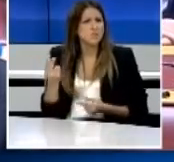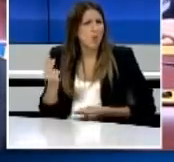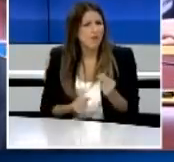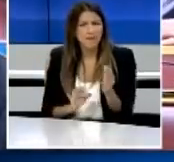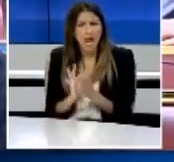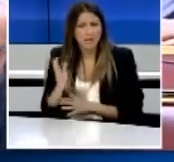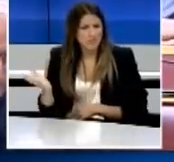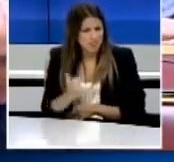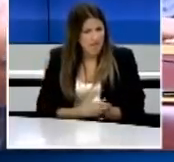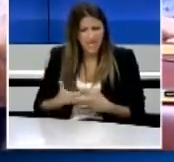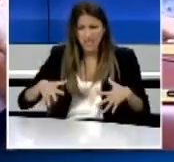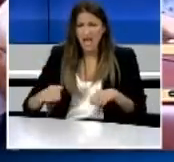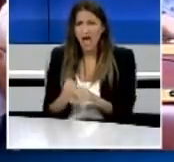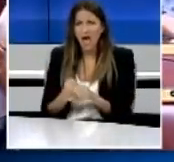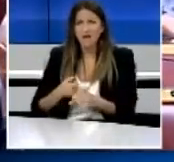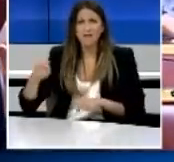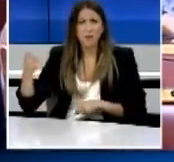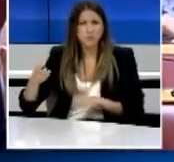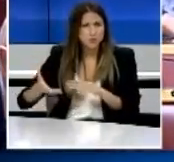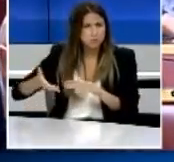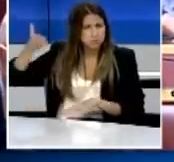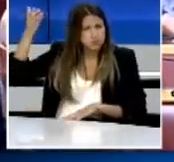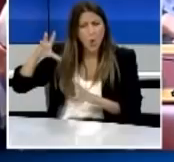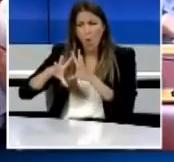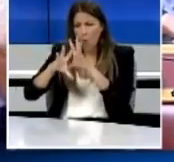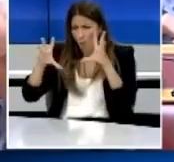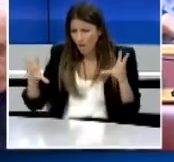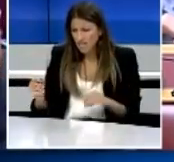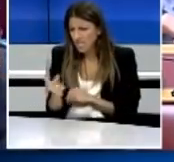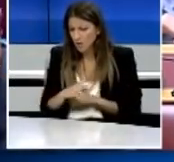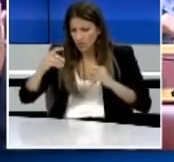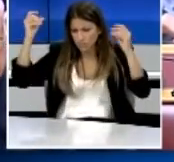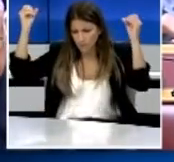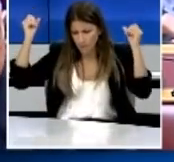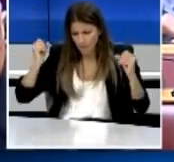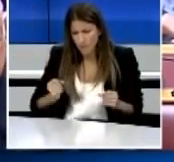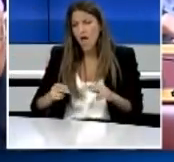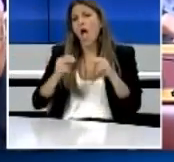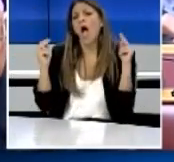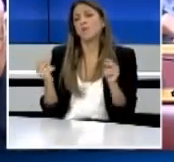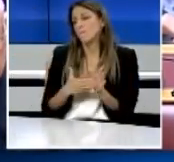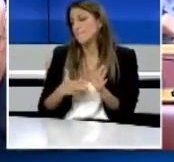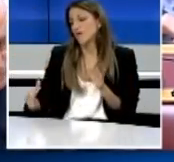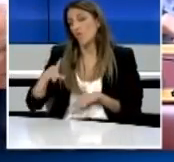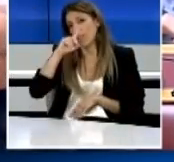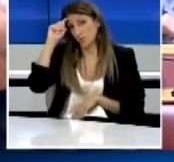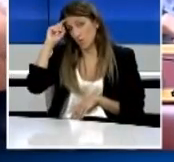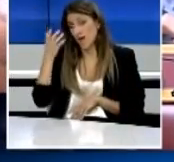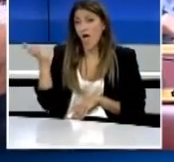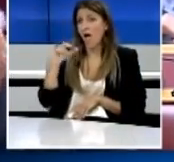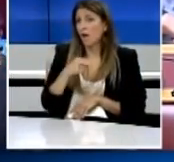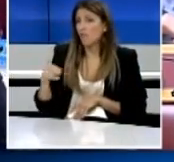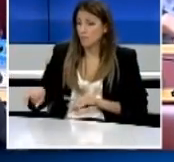στις εξελίξεις που η ύφεση φέρνει στην ίδια την κοινωνία, αναφέρομαι σε όσα βγαίνουν στο φως της δημοσιότητας σε